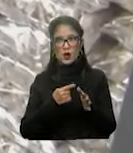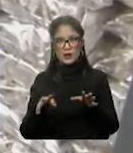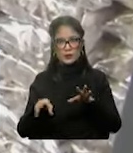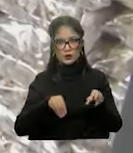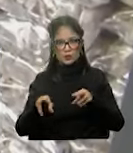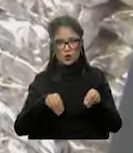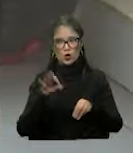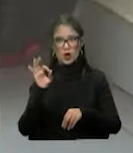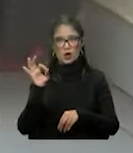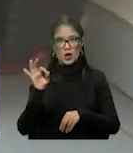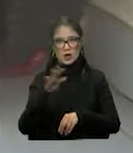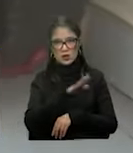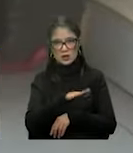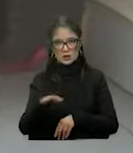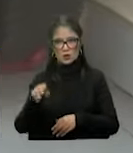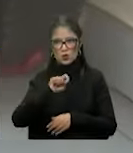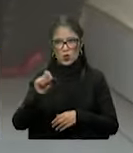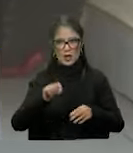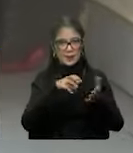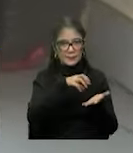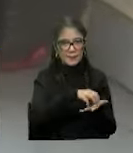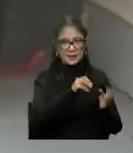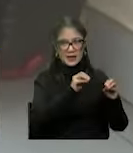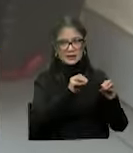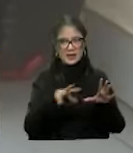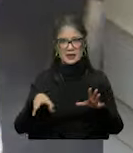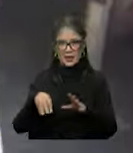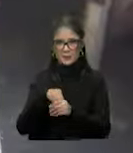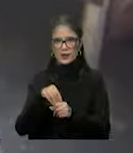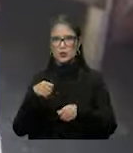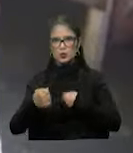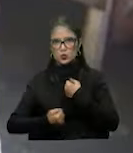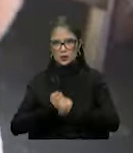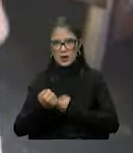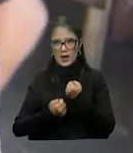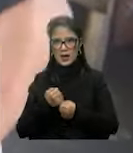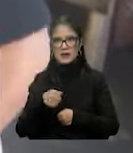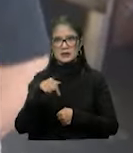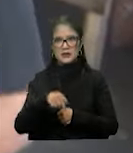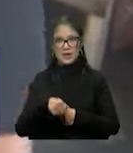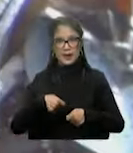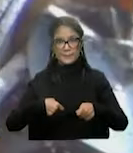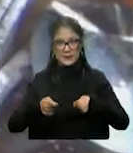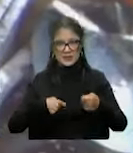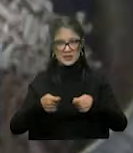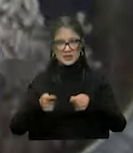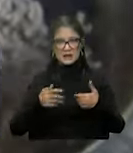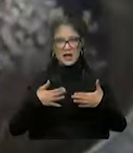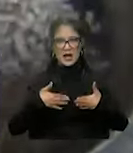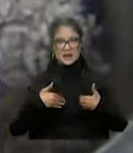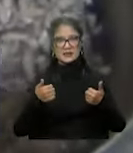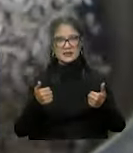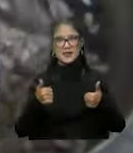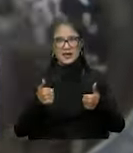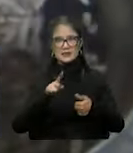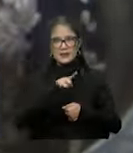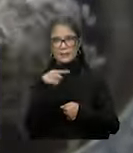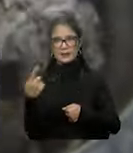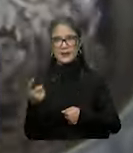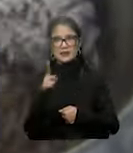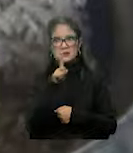tempatnya mengajar untuk ikut terlibat dalam usaha Basrengnya. Kini bisnis Basrengnya berhasil merekrut hingga